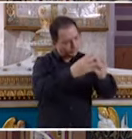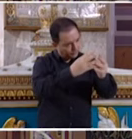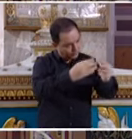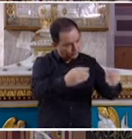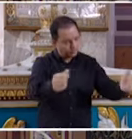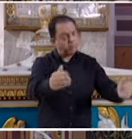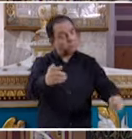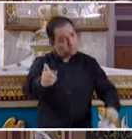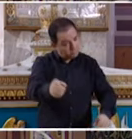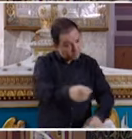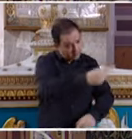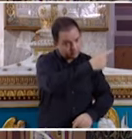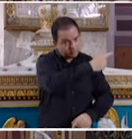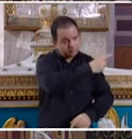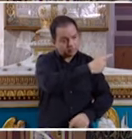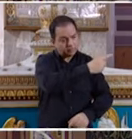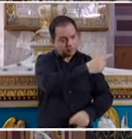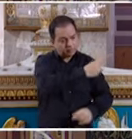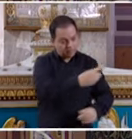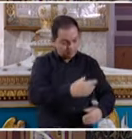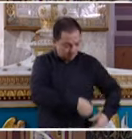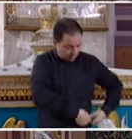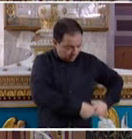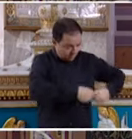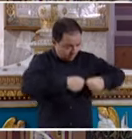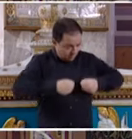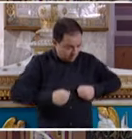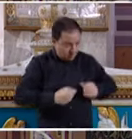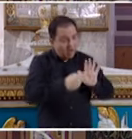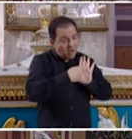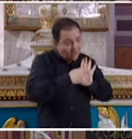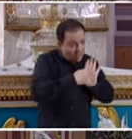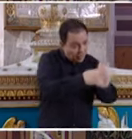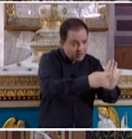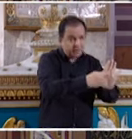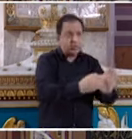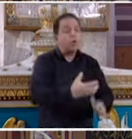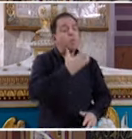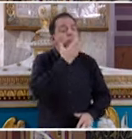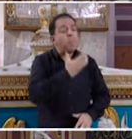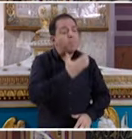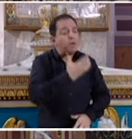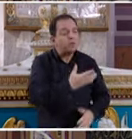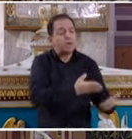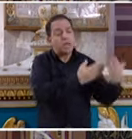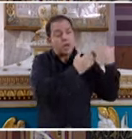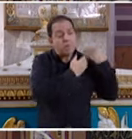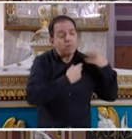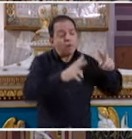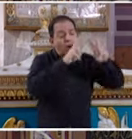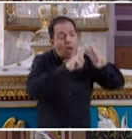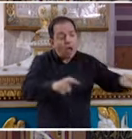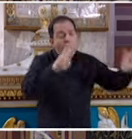πορευθέντες, επιδείξατε αυτούς της ιερεύση και γένετο εν το